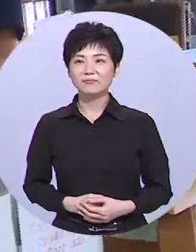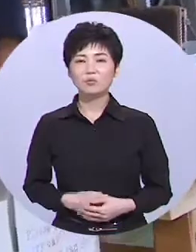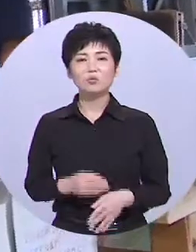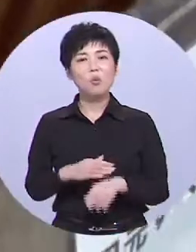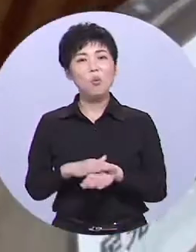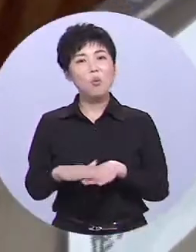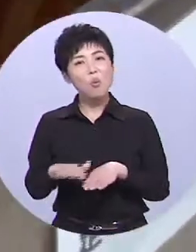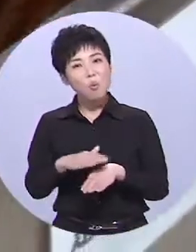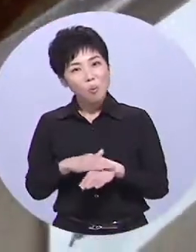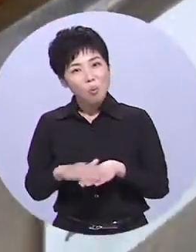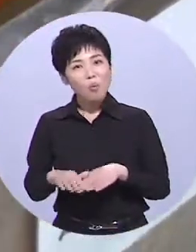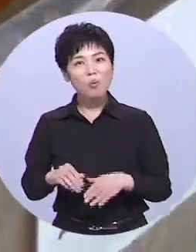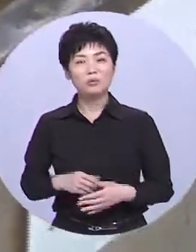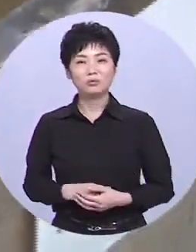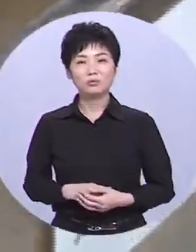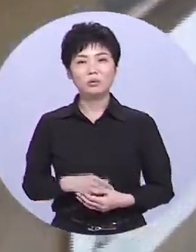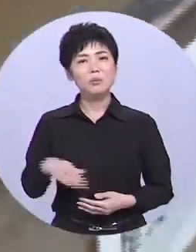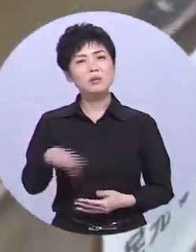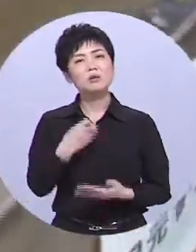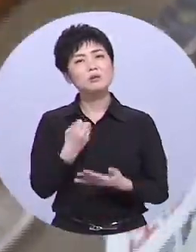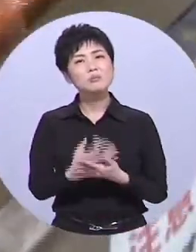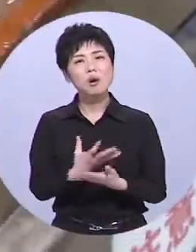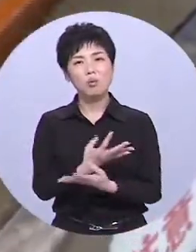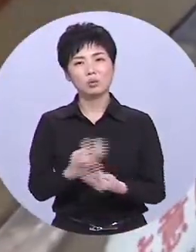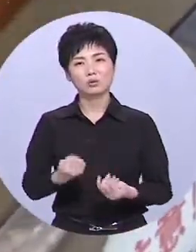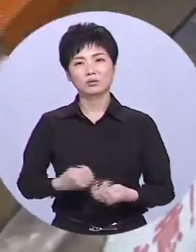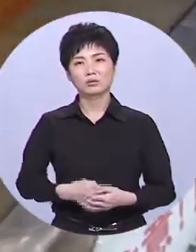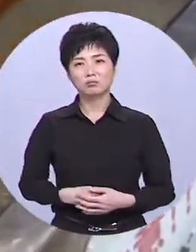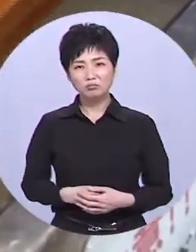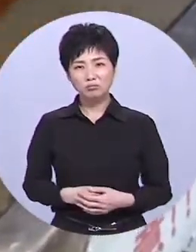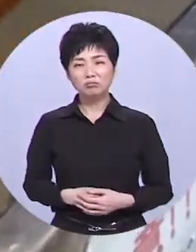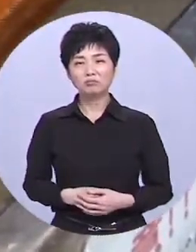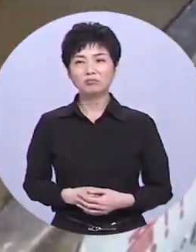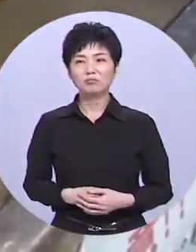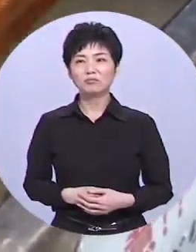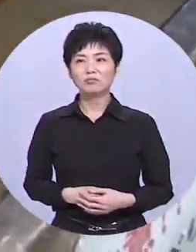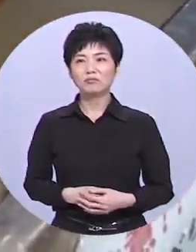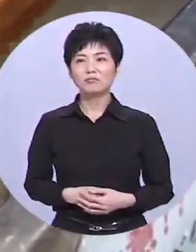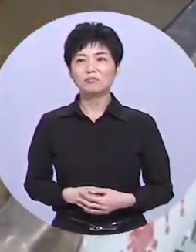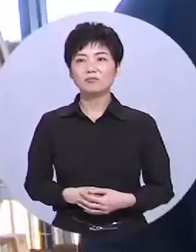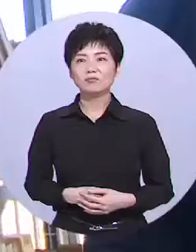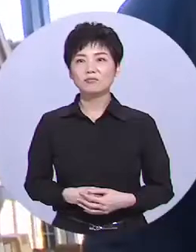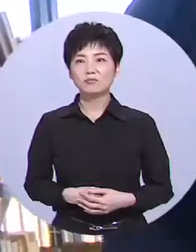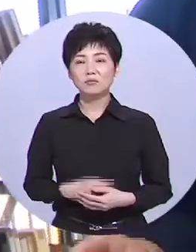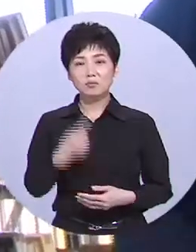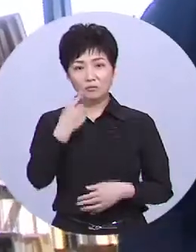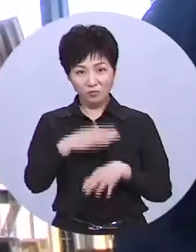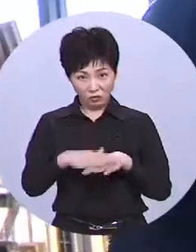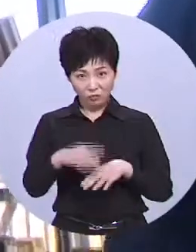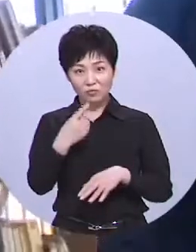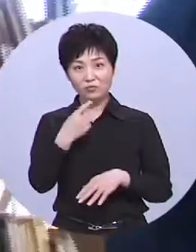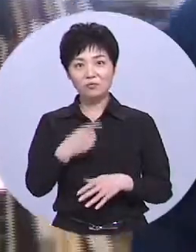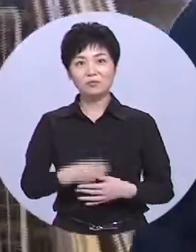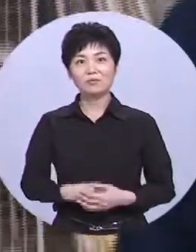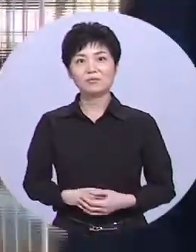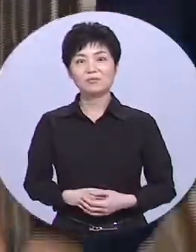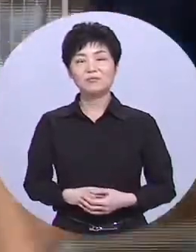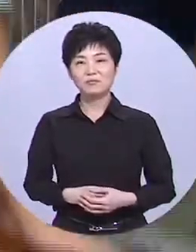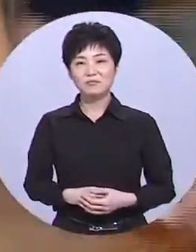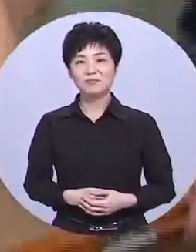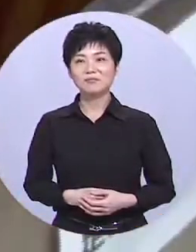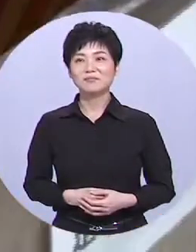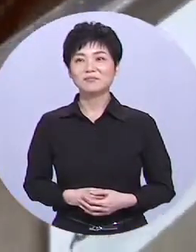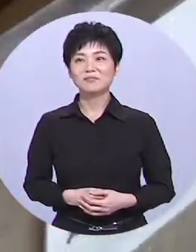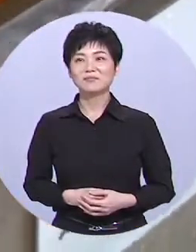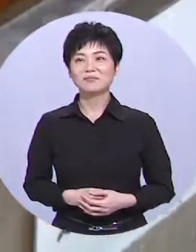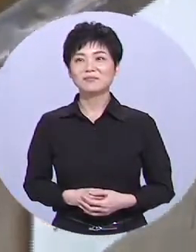手ですね。これ大抵の人がやるとめくれちゃうんです。 え、 そうなんです。 うまい方ですか、大国？ そうです、上手の方です。